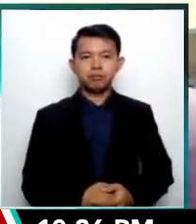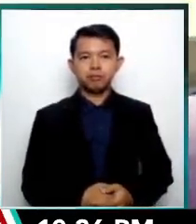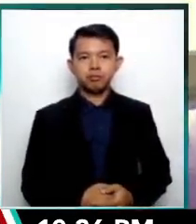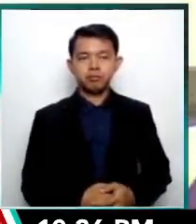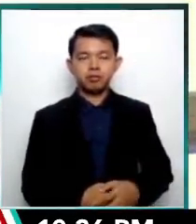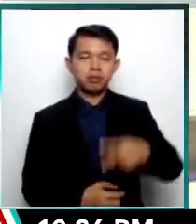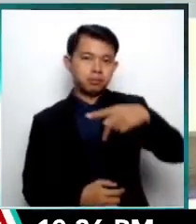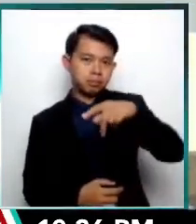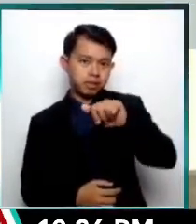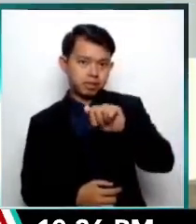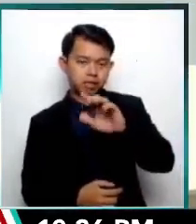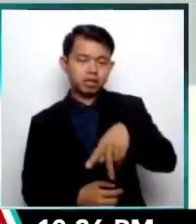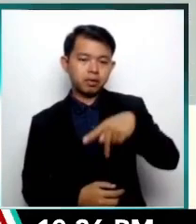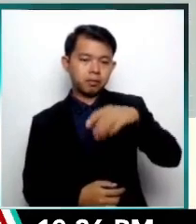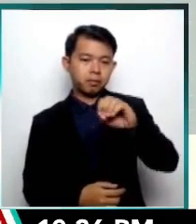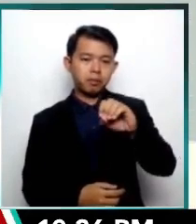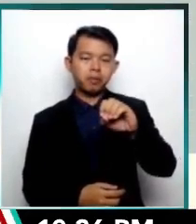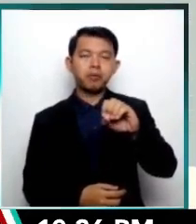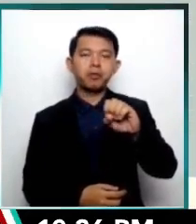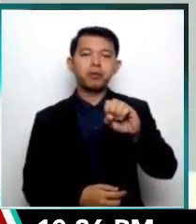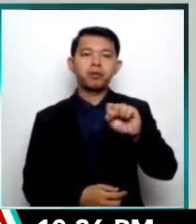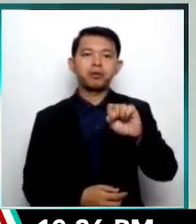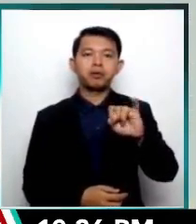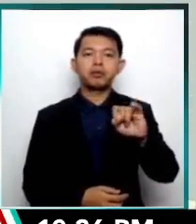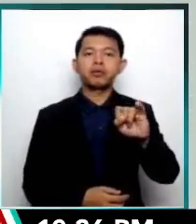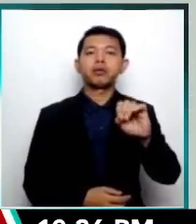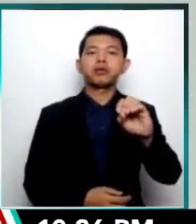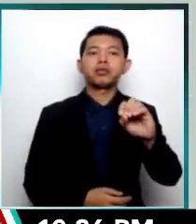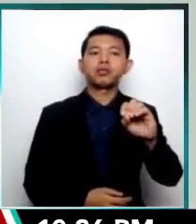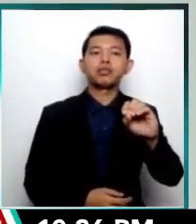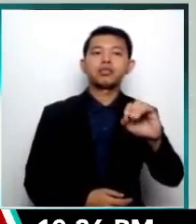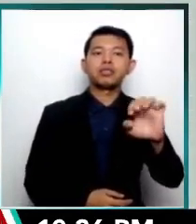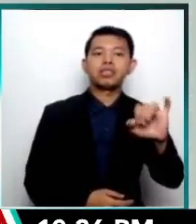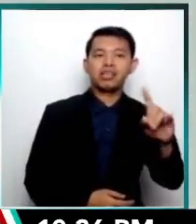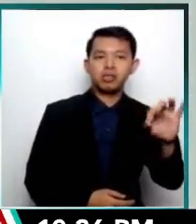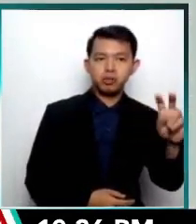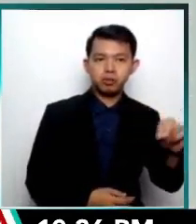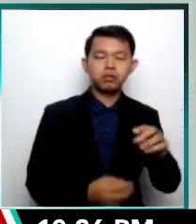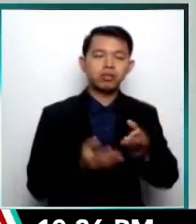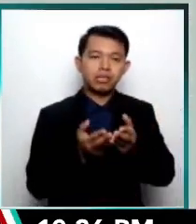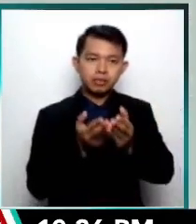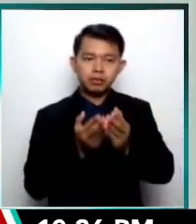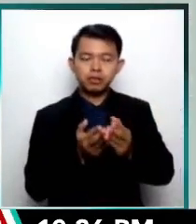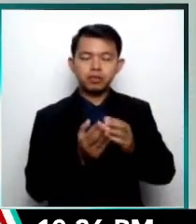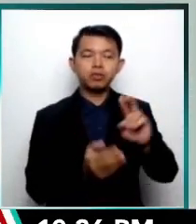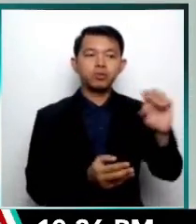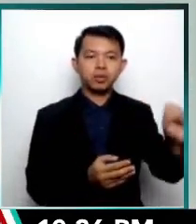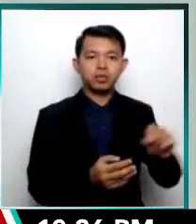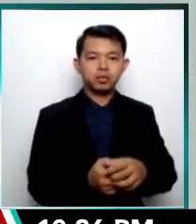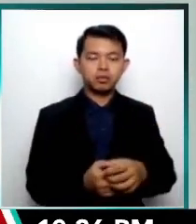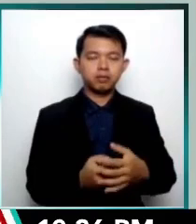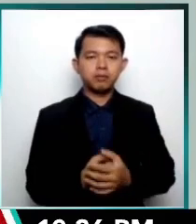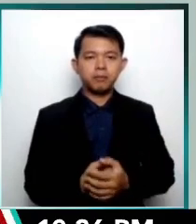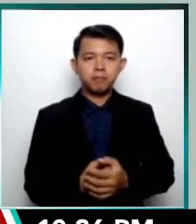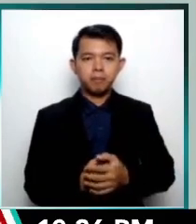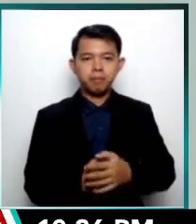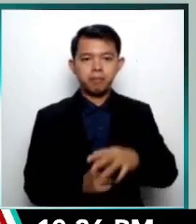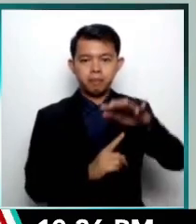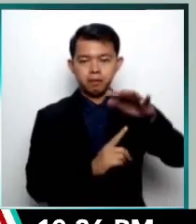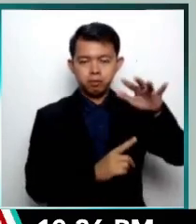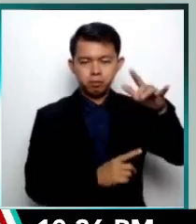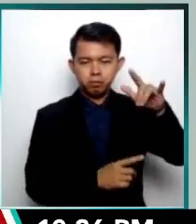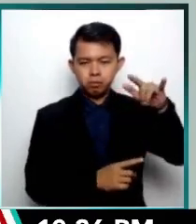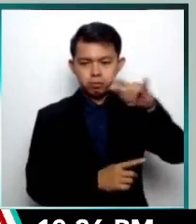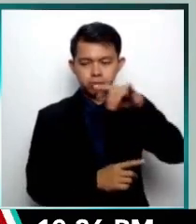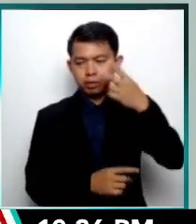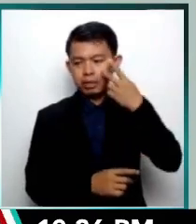ng US Navy kasama ang ilang media. Mula sa taas na 10,000 talampakan, kita sa likod ng dalawang warship ng Amerika,